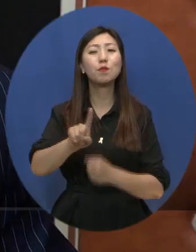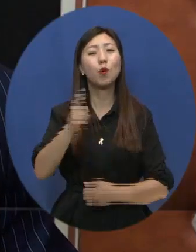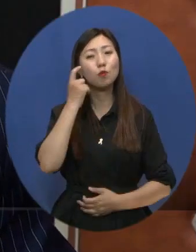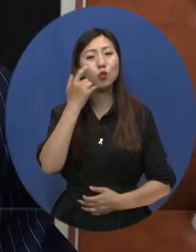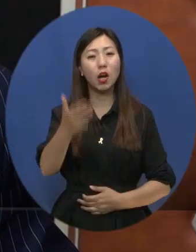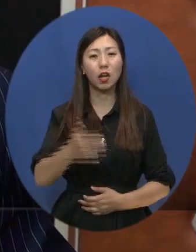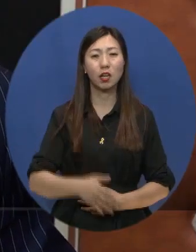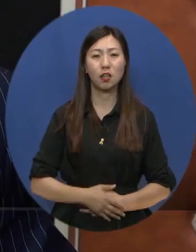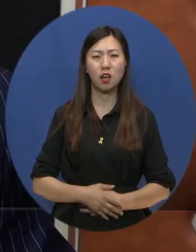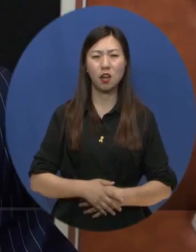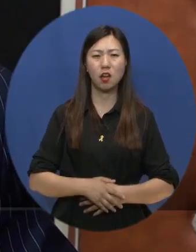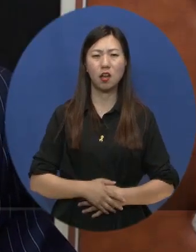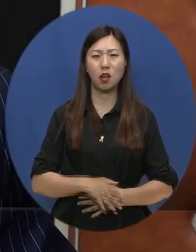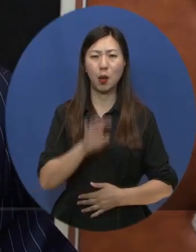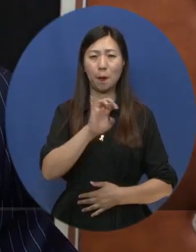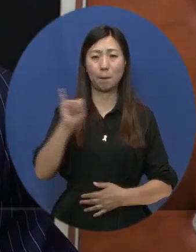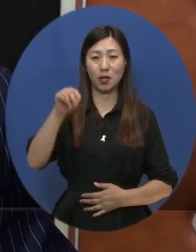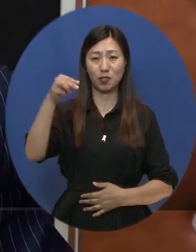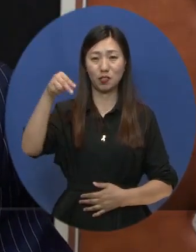필수 불가결이겠죠.